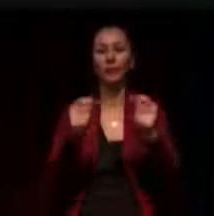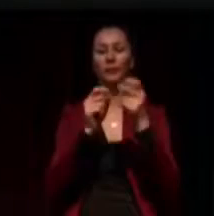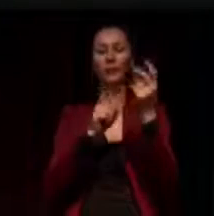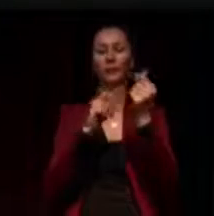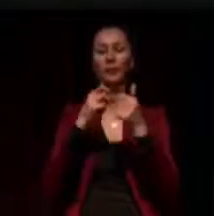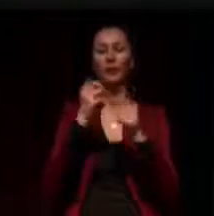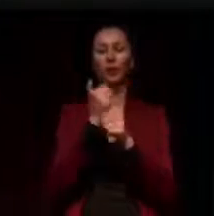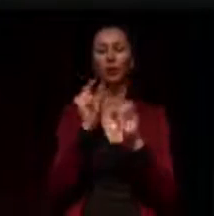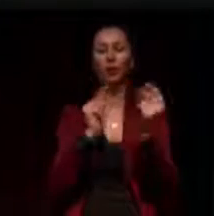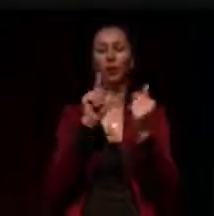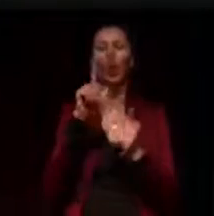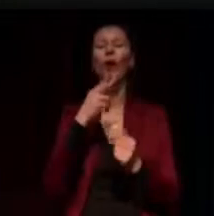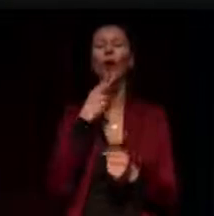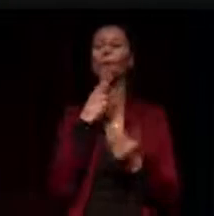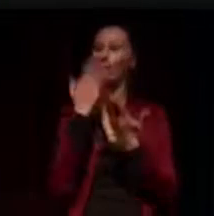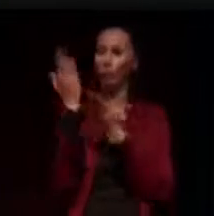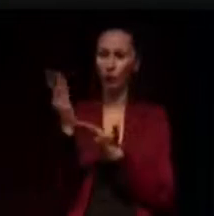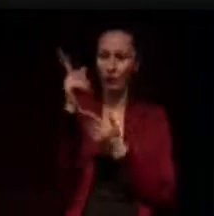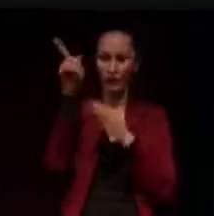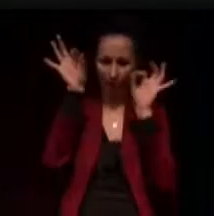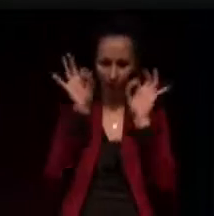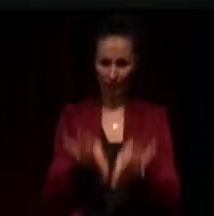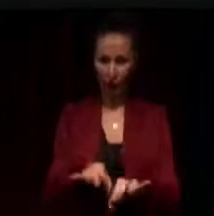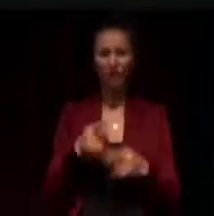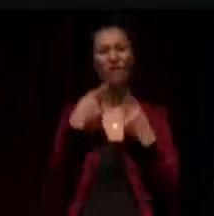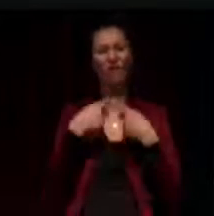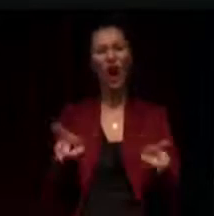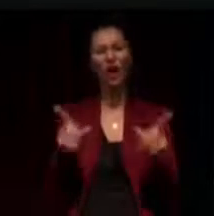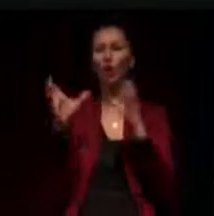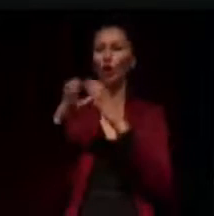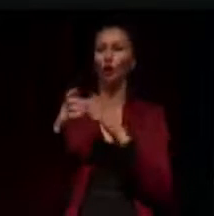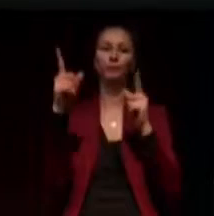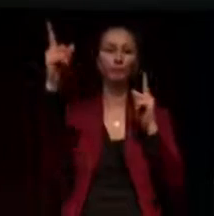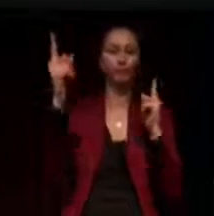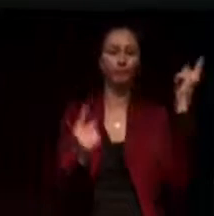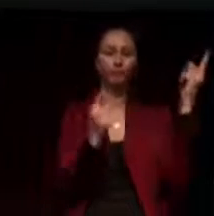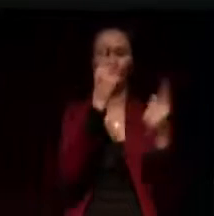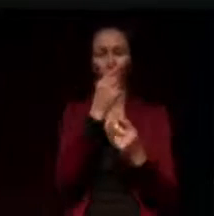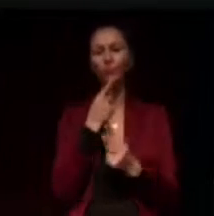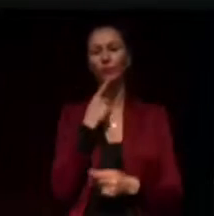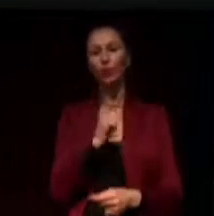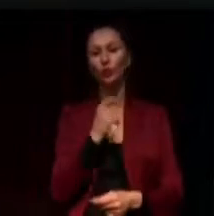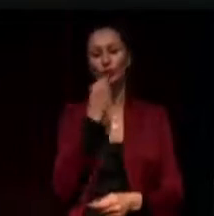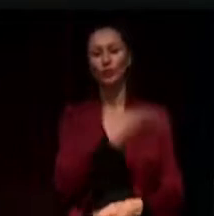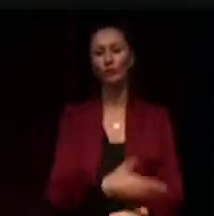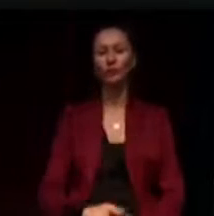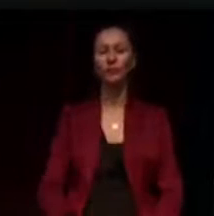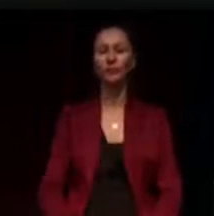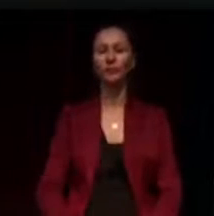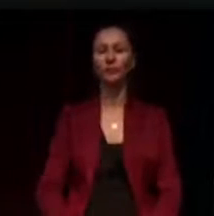sizle başlayalım. Böyle farklı gruplardan farklı sesler duyacağız. Buyurun.